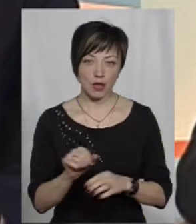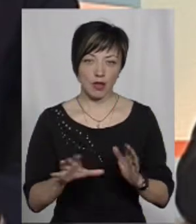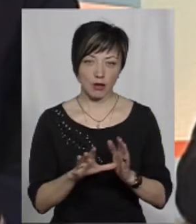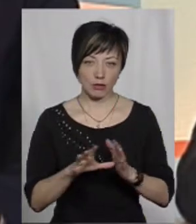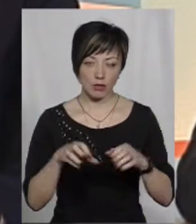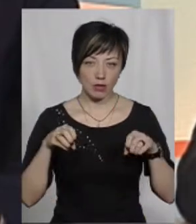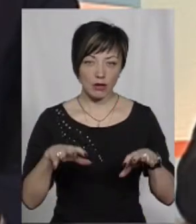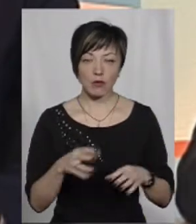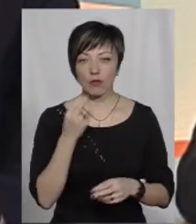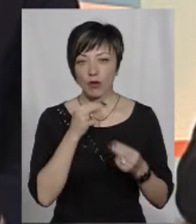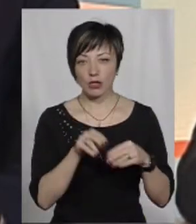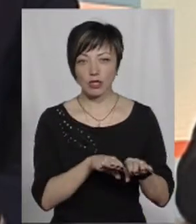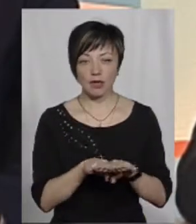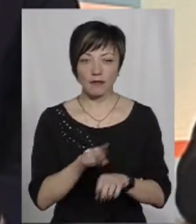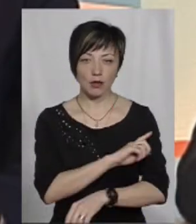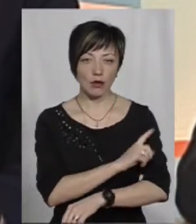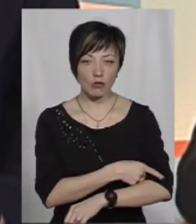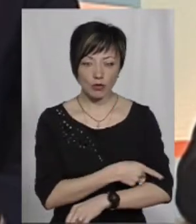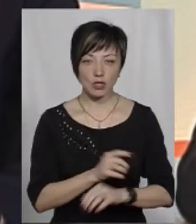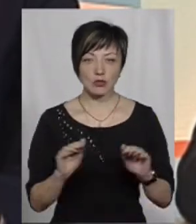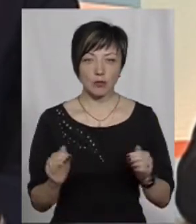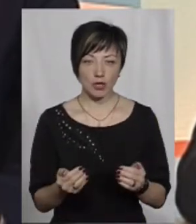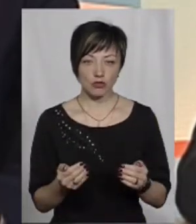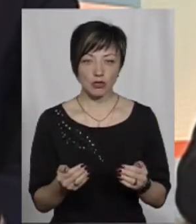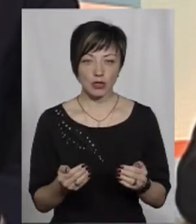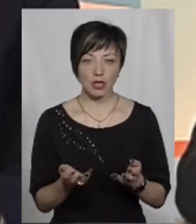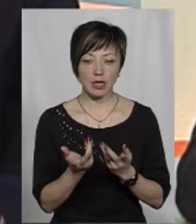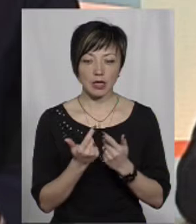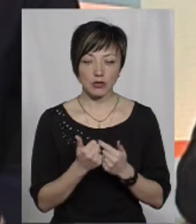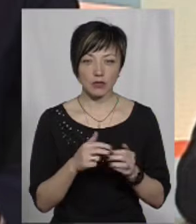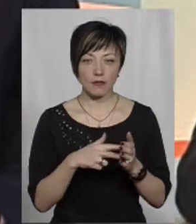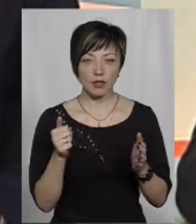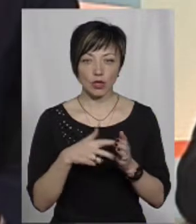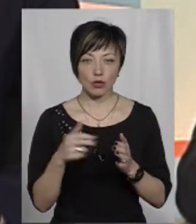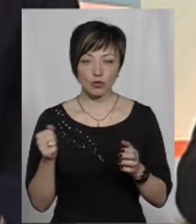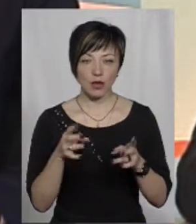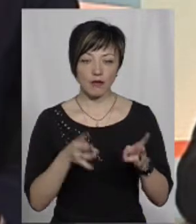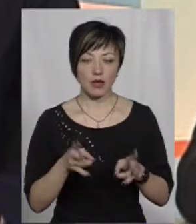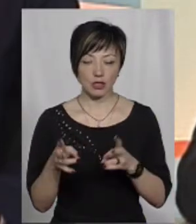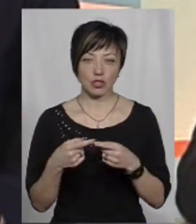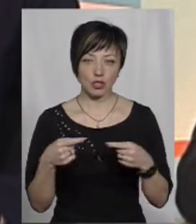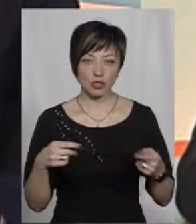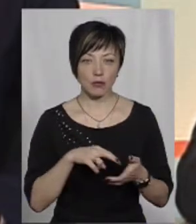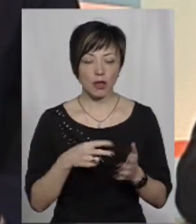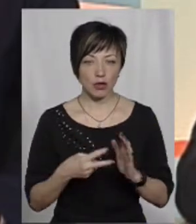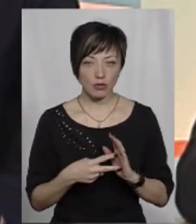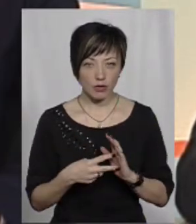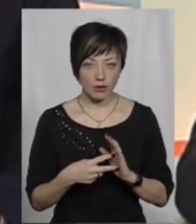електричної енергії, покращення рівня напруги, зменшення кількості відключень аварійних та інших, та